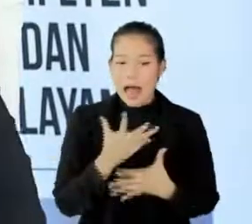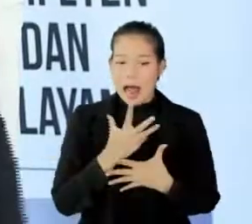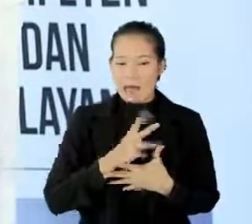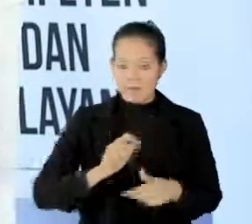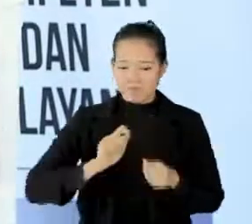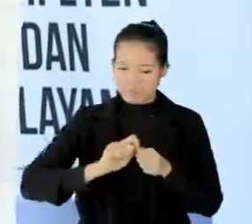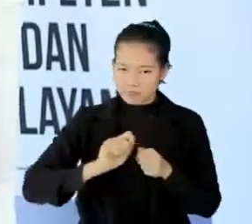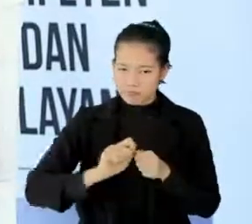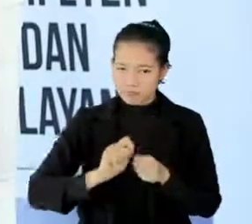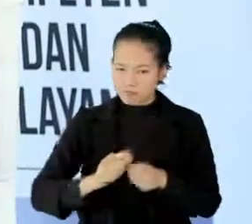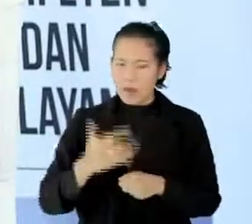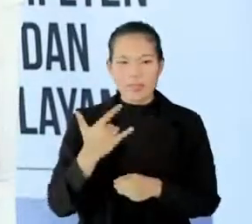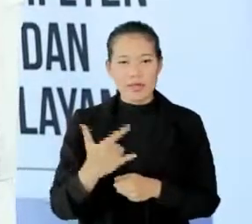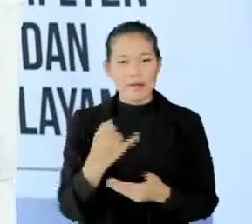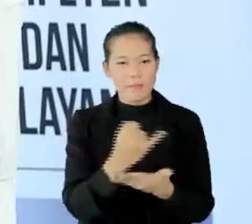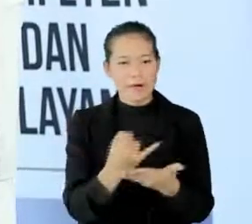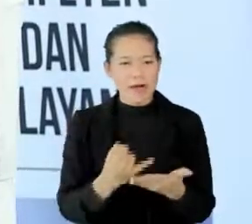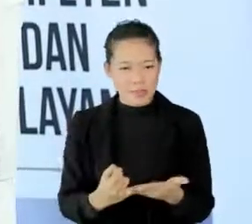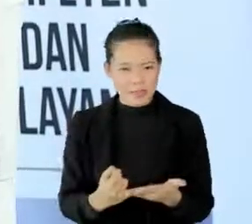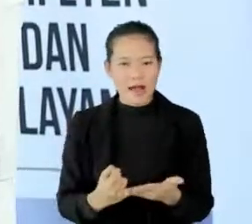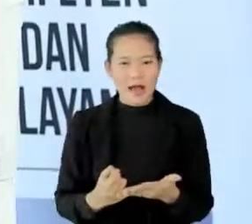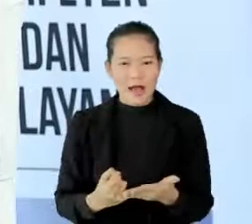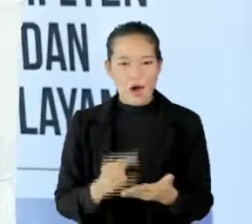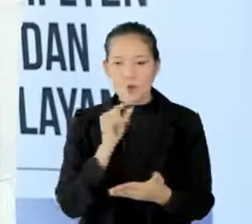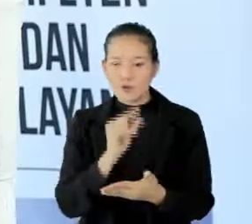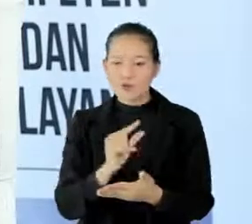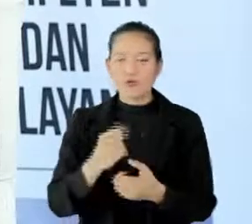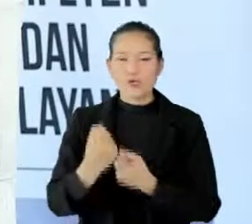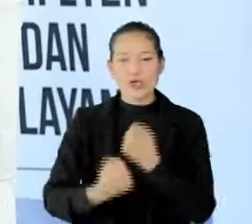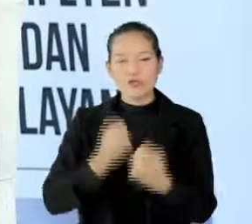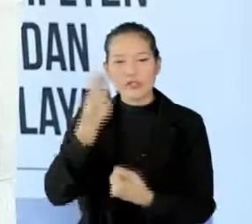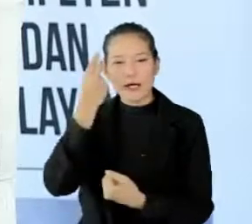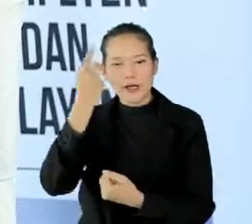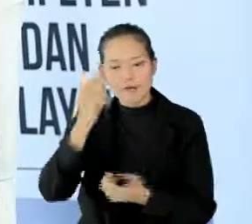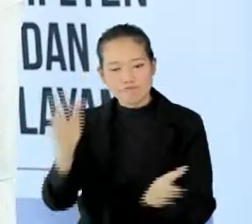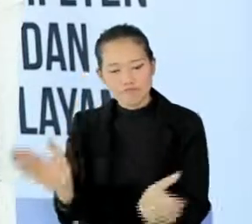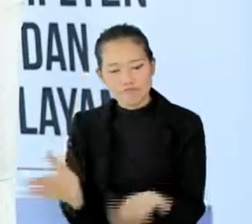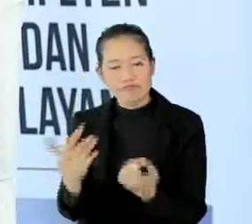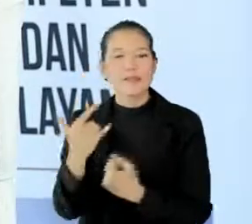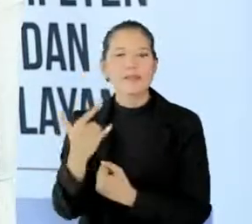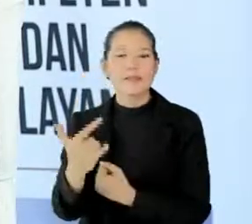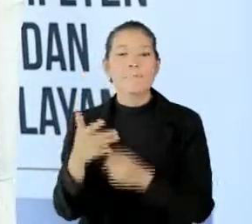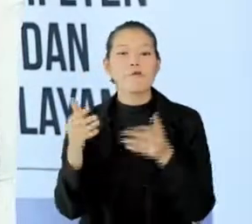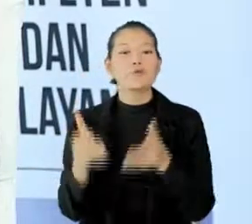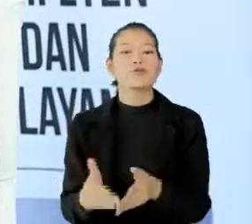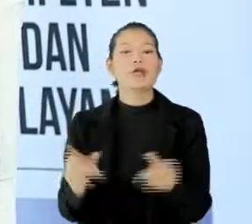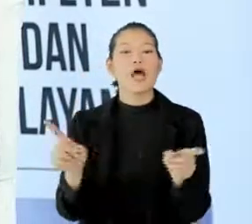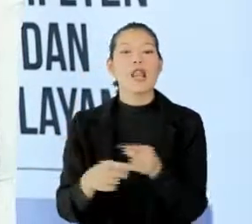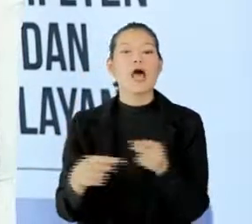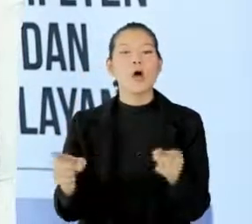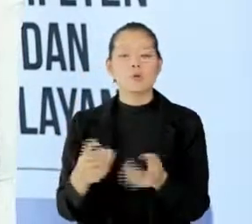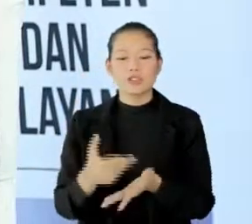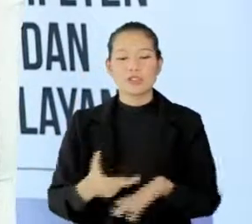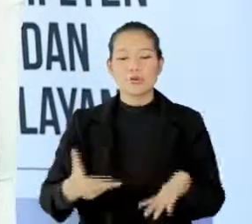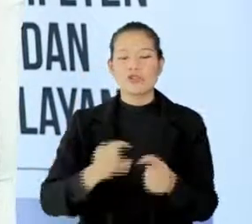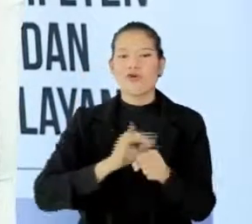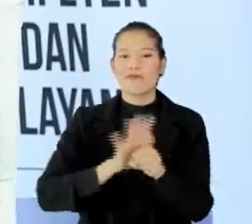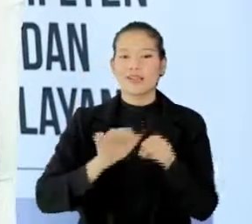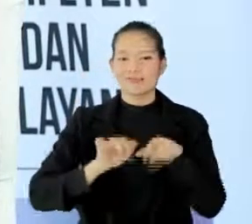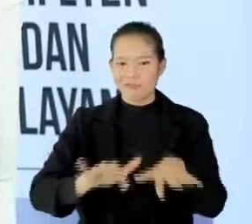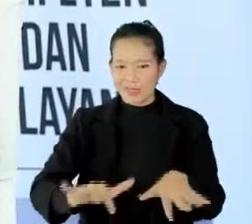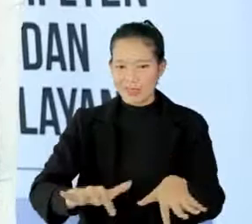harapan untuk terus berkarya dan menghidupkan industri kreatif, terutama musik, di tengah pandemi COVID-19 dengan